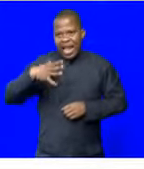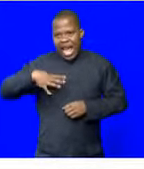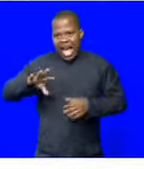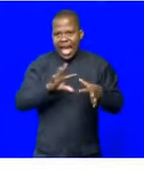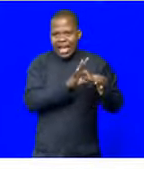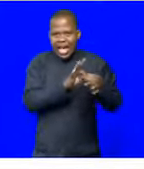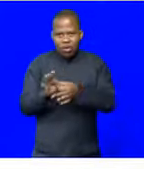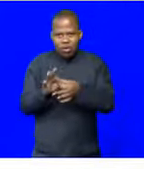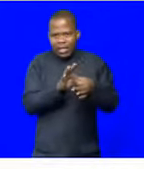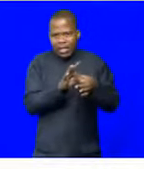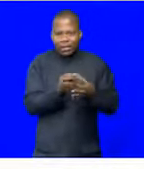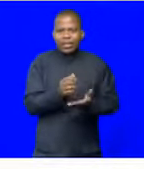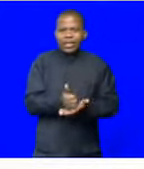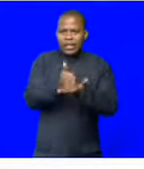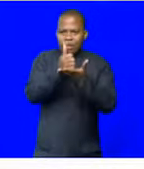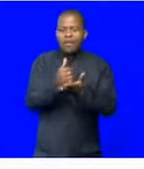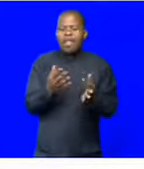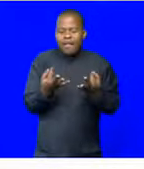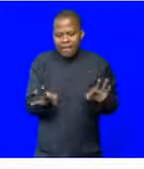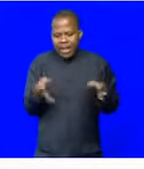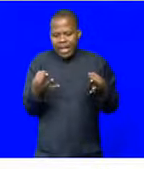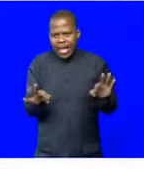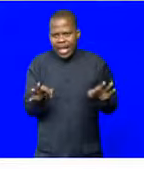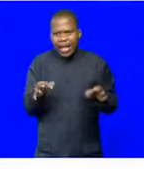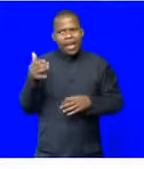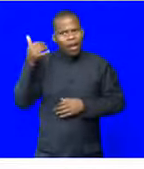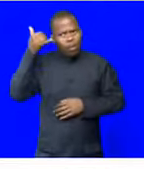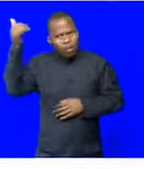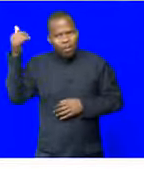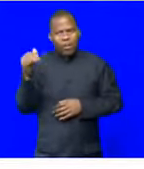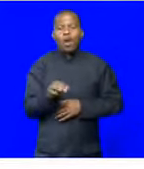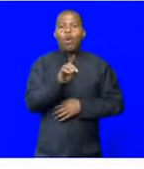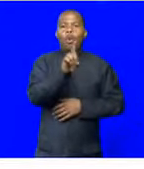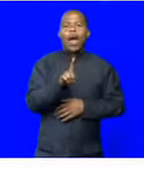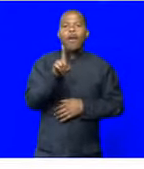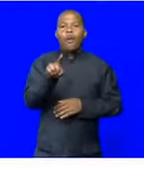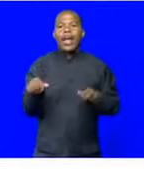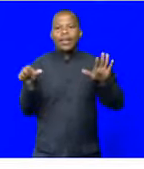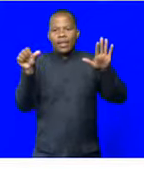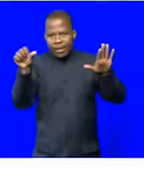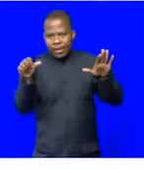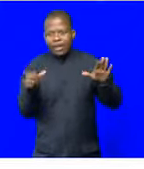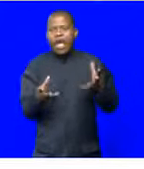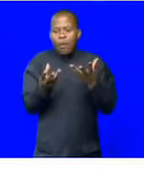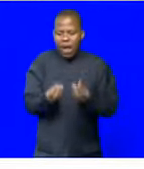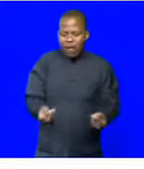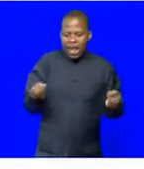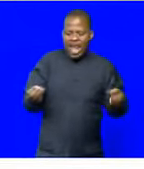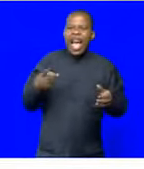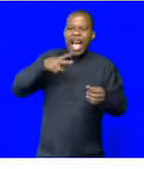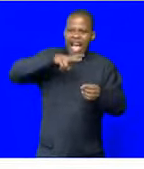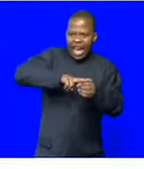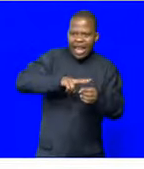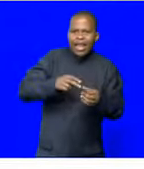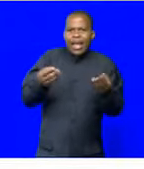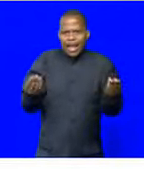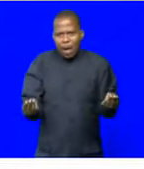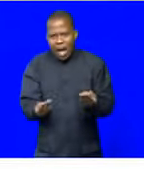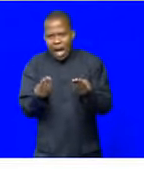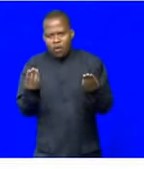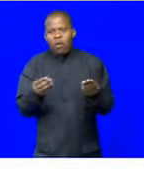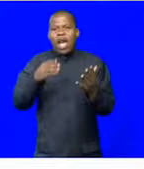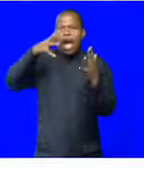sewulivulile lihhovisi lenombolo yamahhala lethi 116 lapho khona bamvana nesive batawubika lonke lihlobo